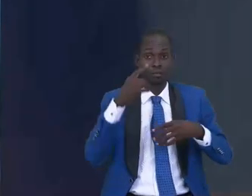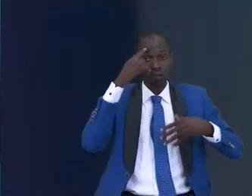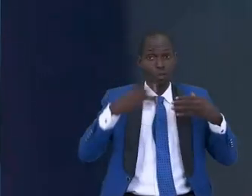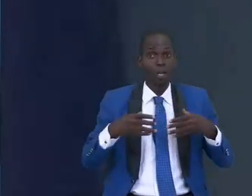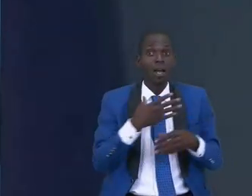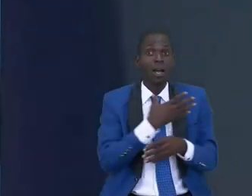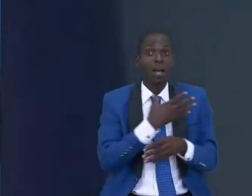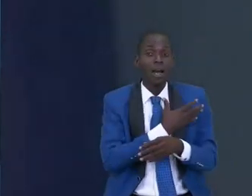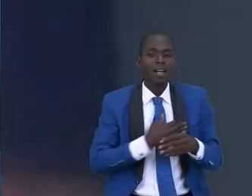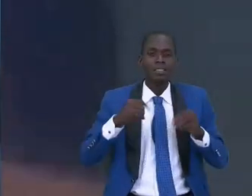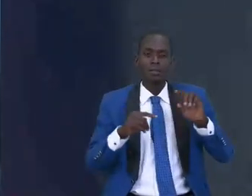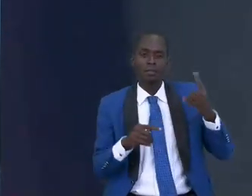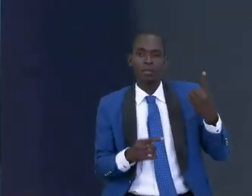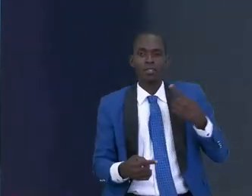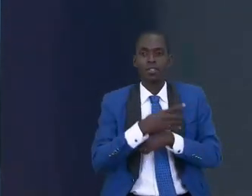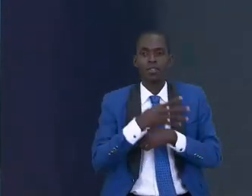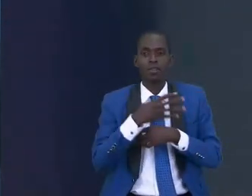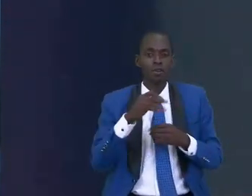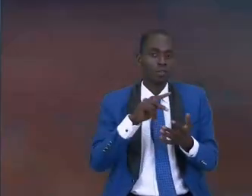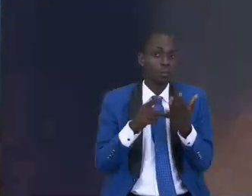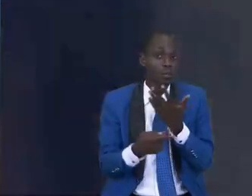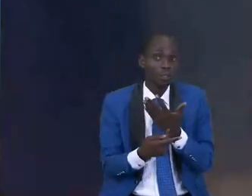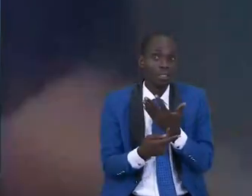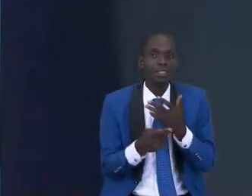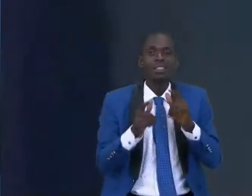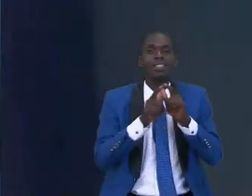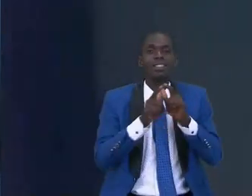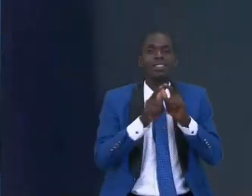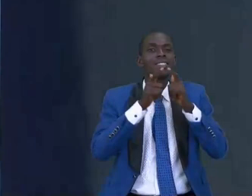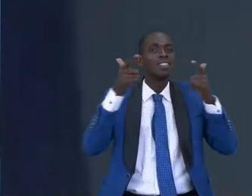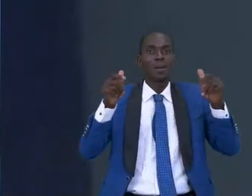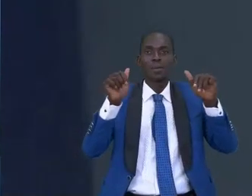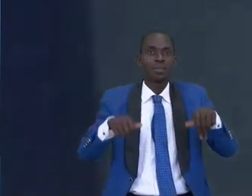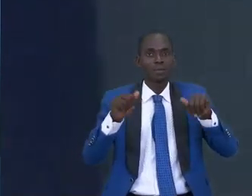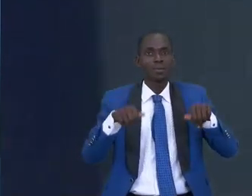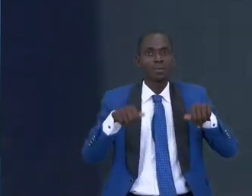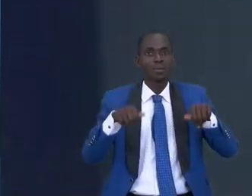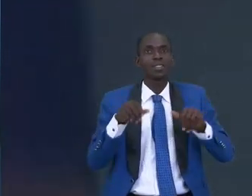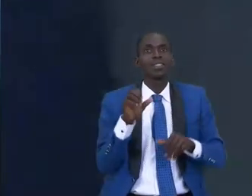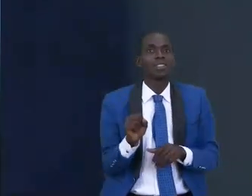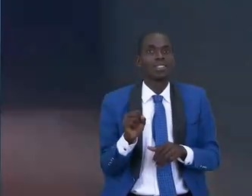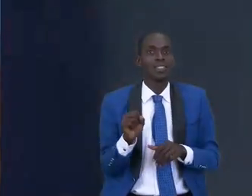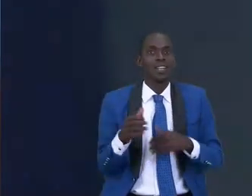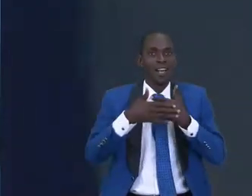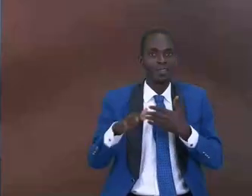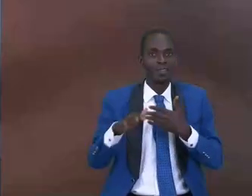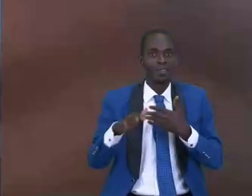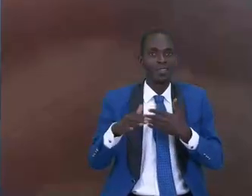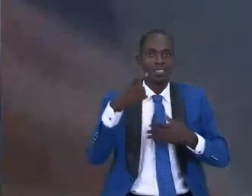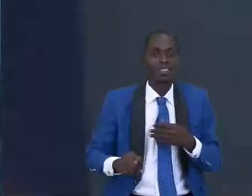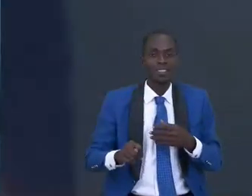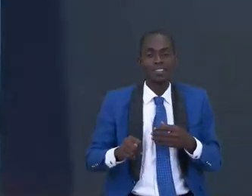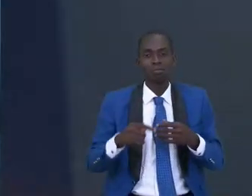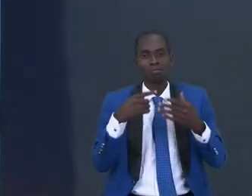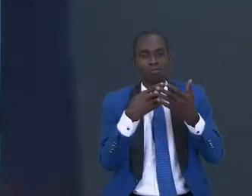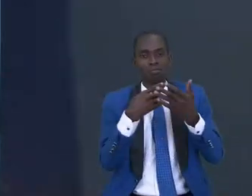étant le premier jour de la croisade hier, et de grandes possibilités après